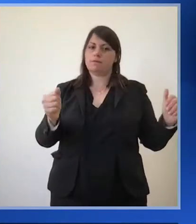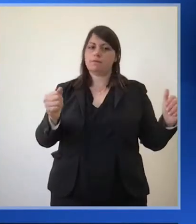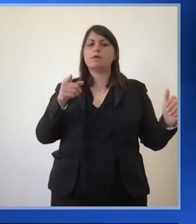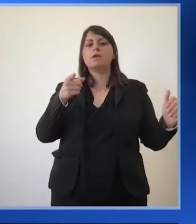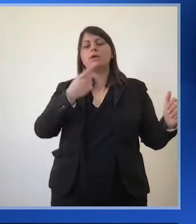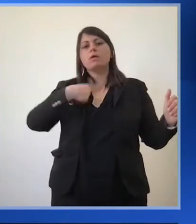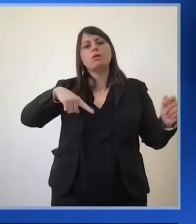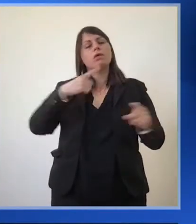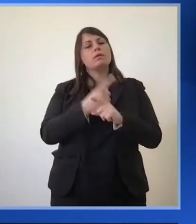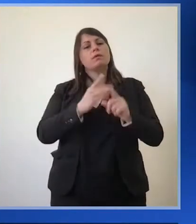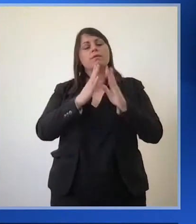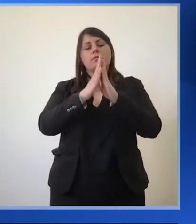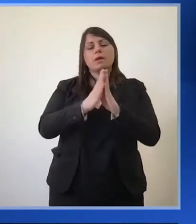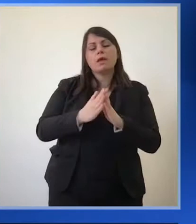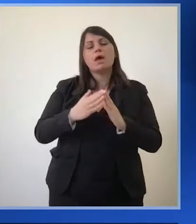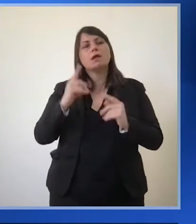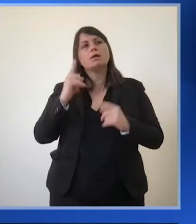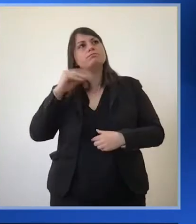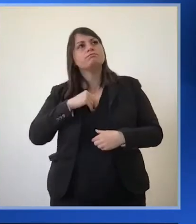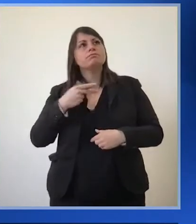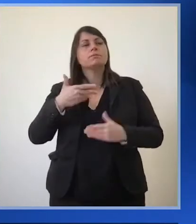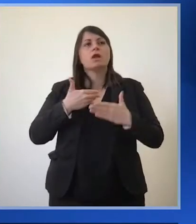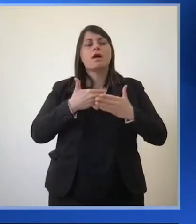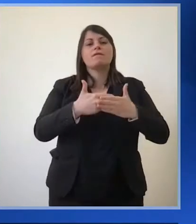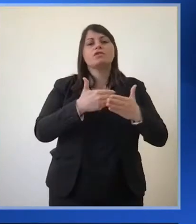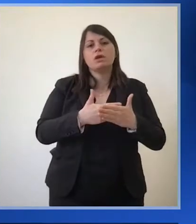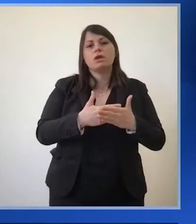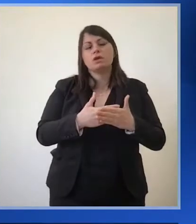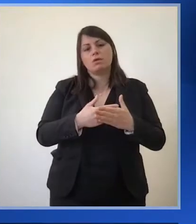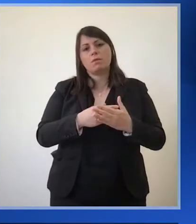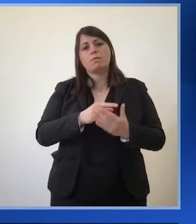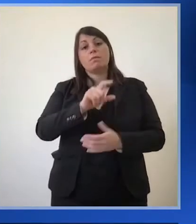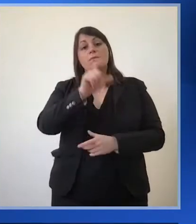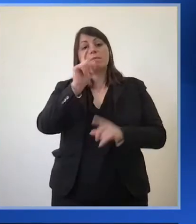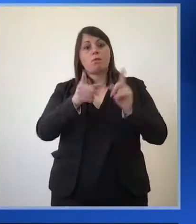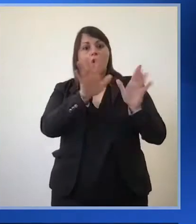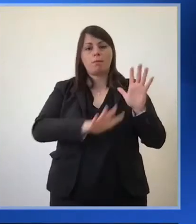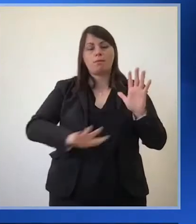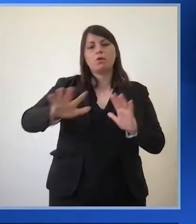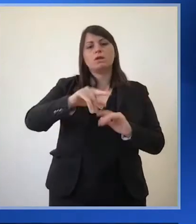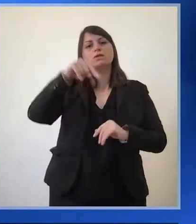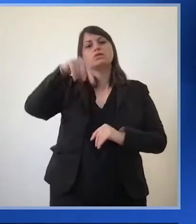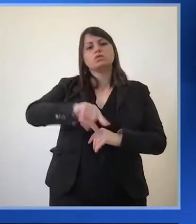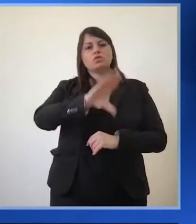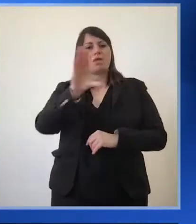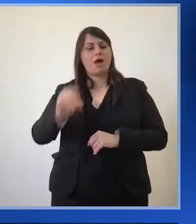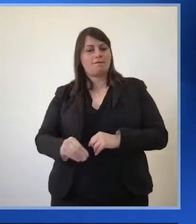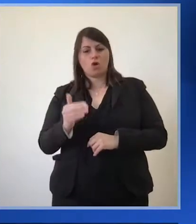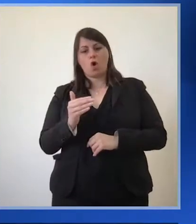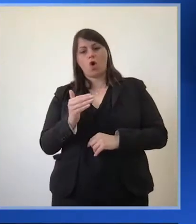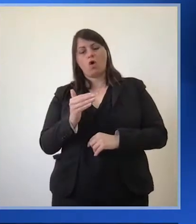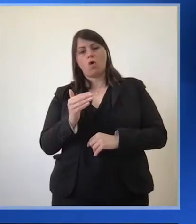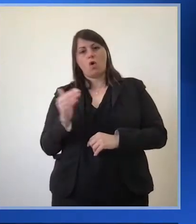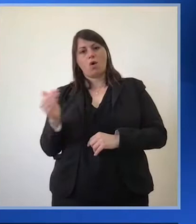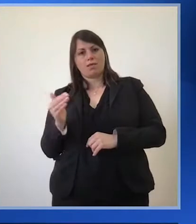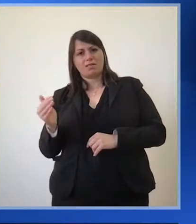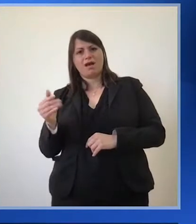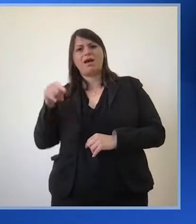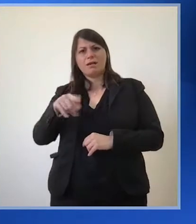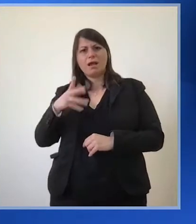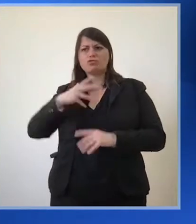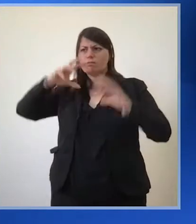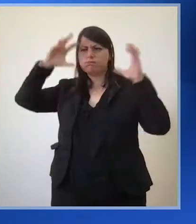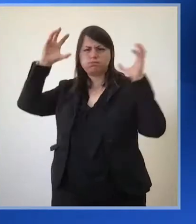solidarietà per le popolazioni del Sudafrica orientale colpite da devastanti alluvioni.